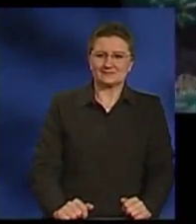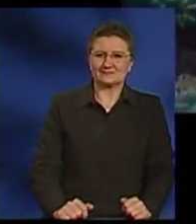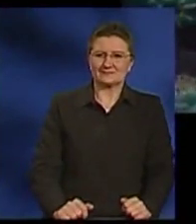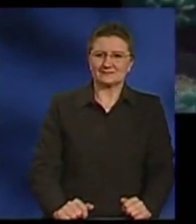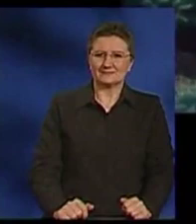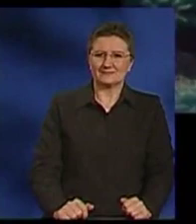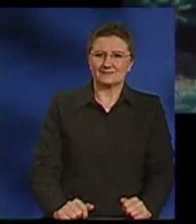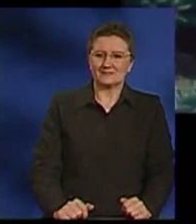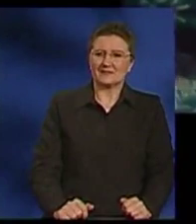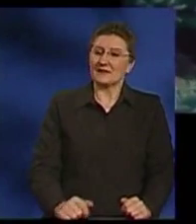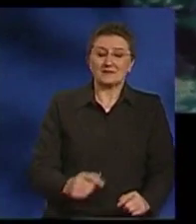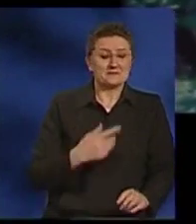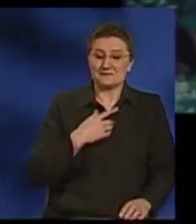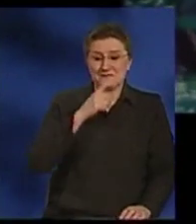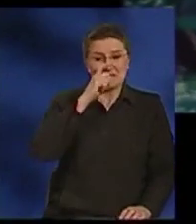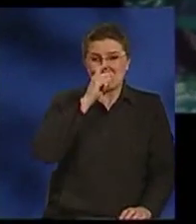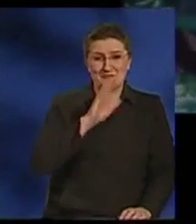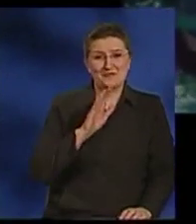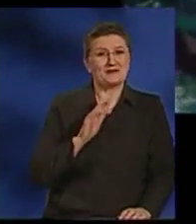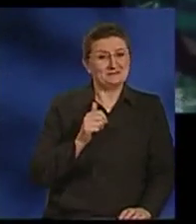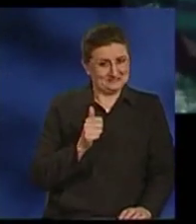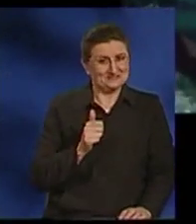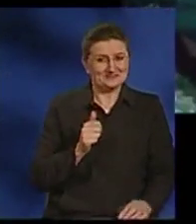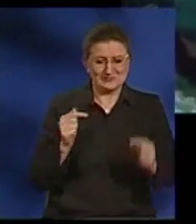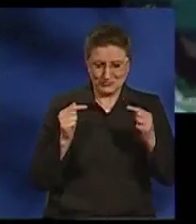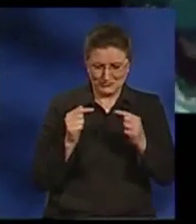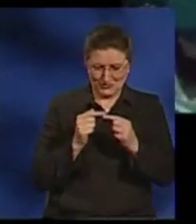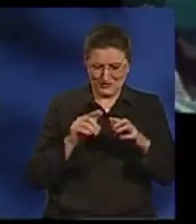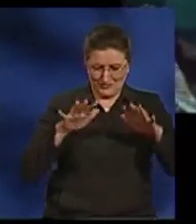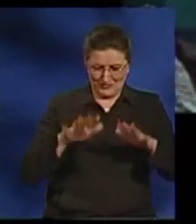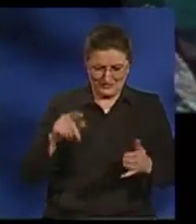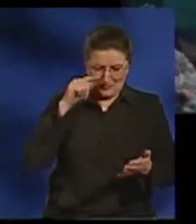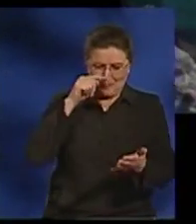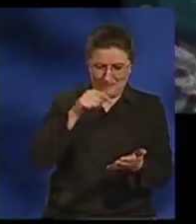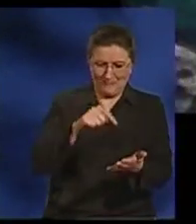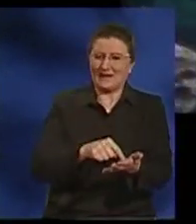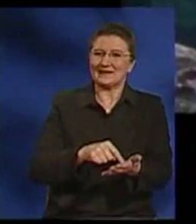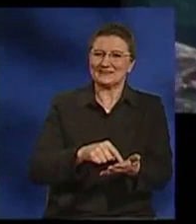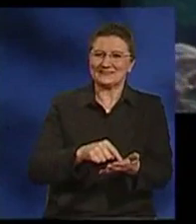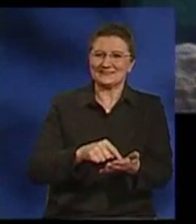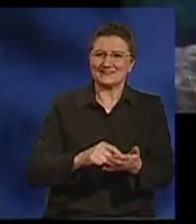Не так уж плохо. Почти точное приземление. О,